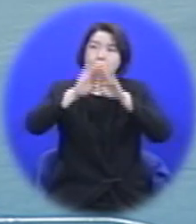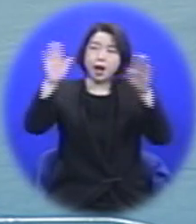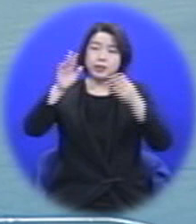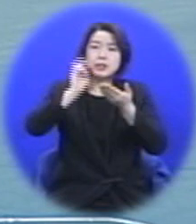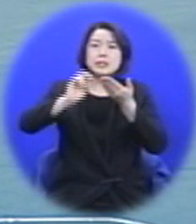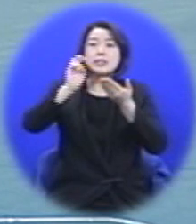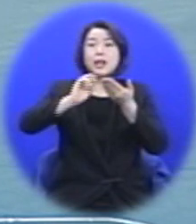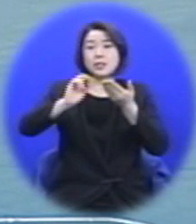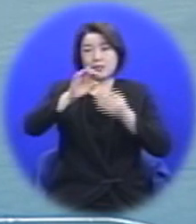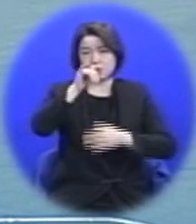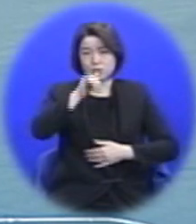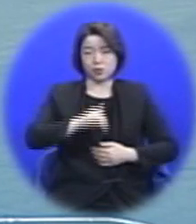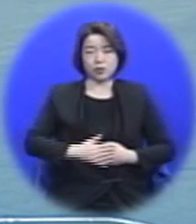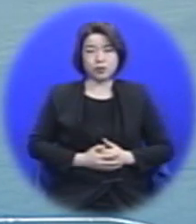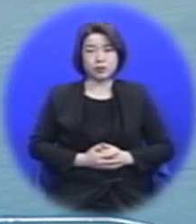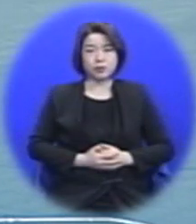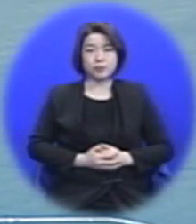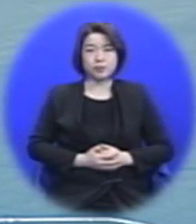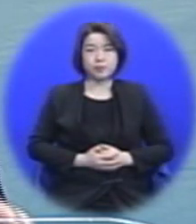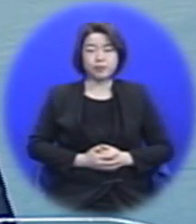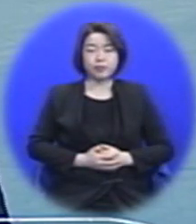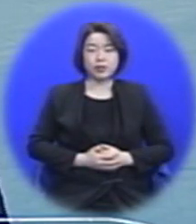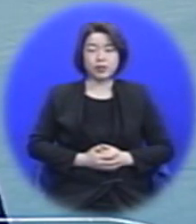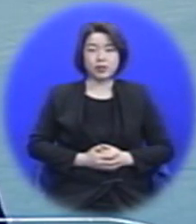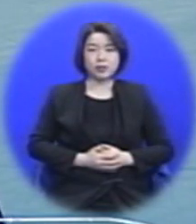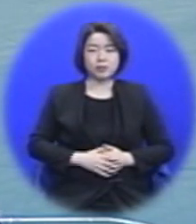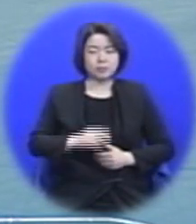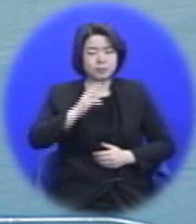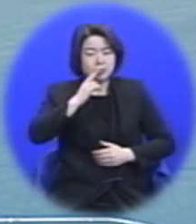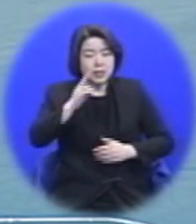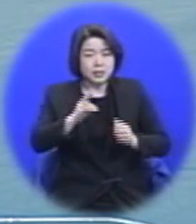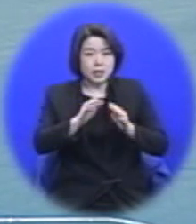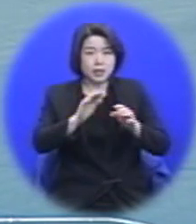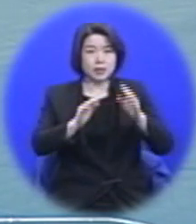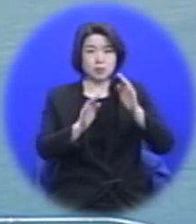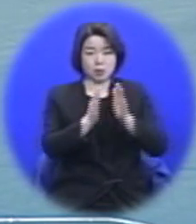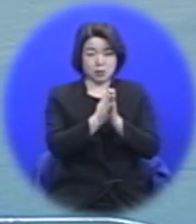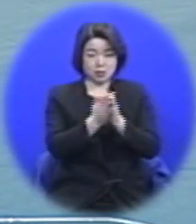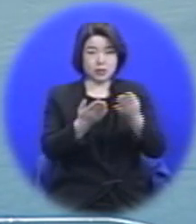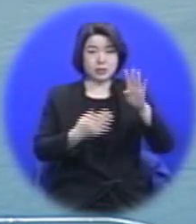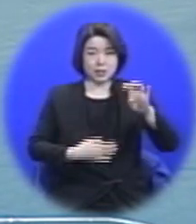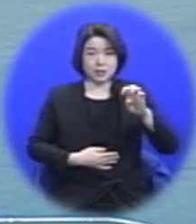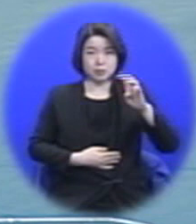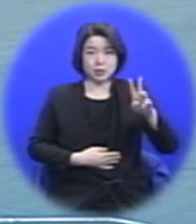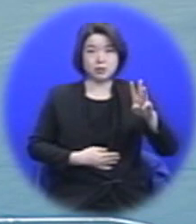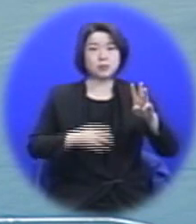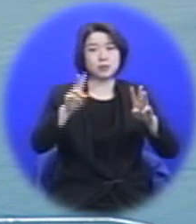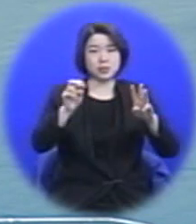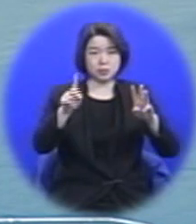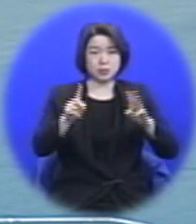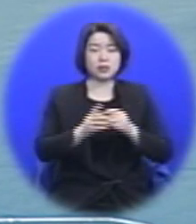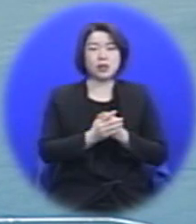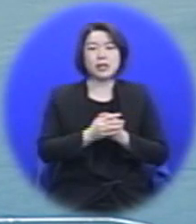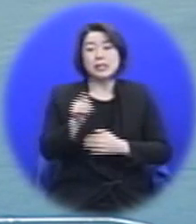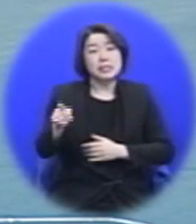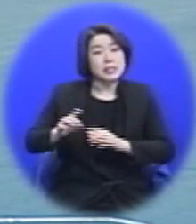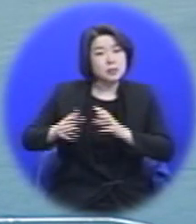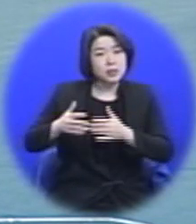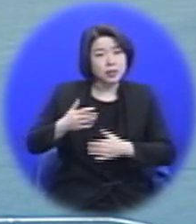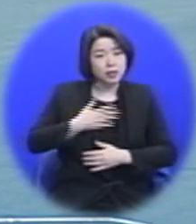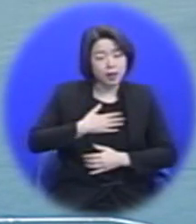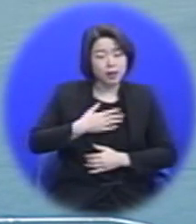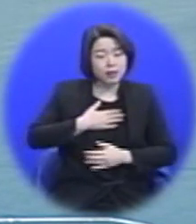있게 되어 있습니다. 이사야 43장 21절에 이 백성은 내가 나를 위하여